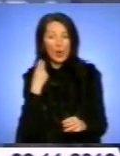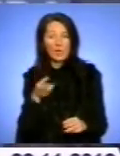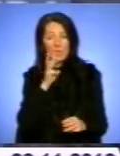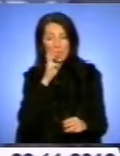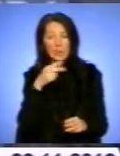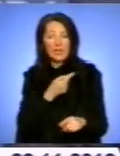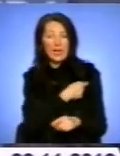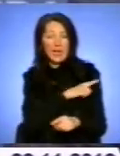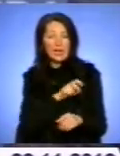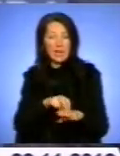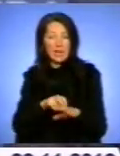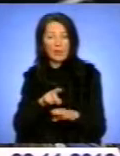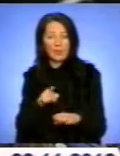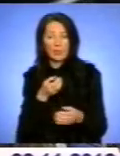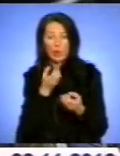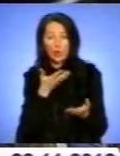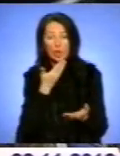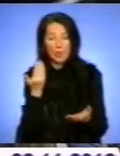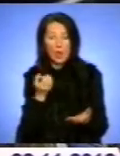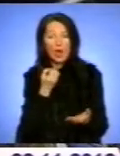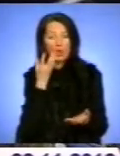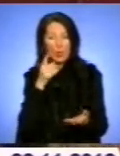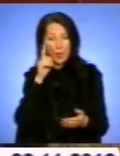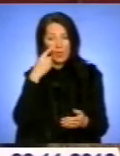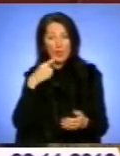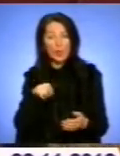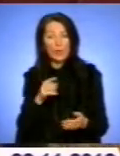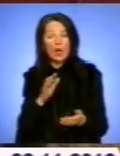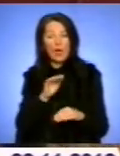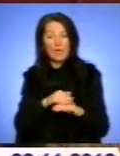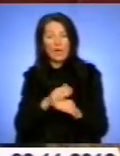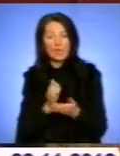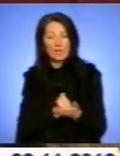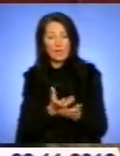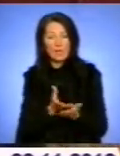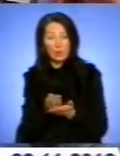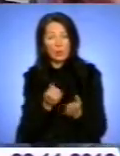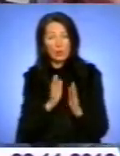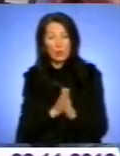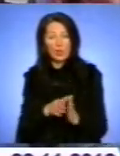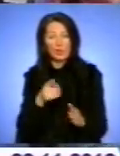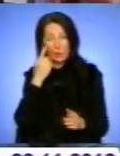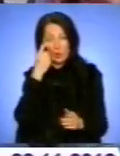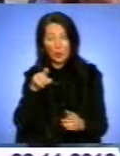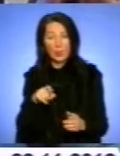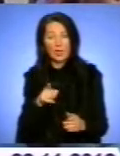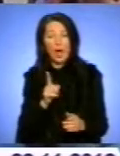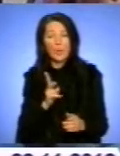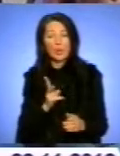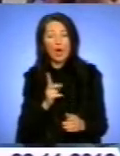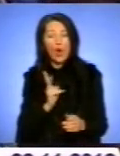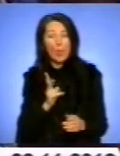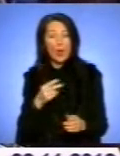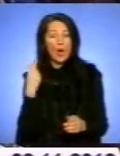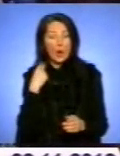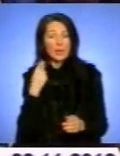Олександра Толстанова, їх просто немає. А якщо комусь відомі факти затримки виплат, просить про них повідомити. А от прем'єр про тих, кому заборгували зарплату,